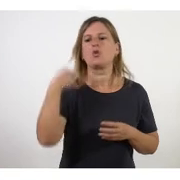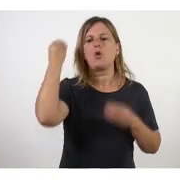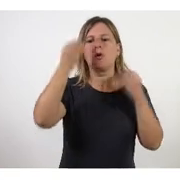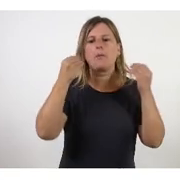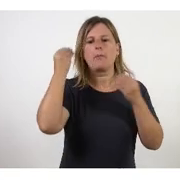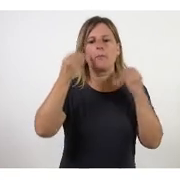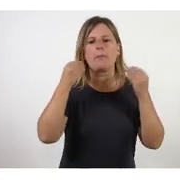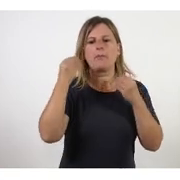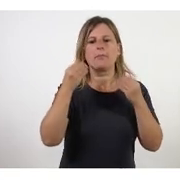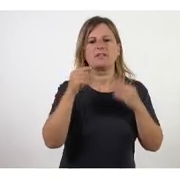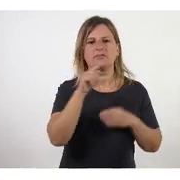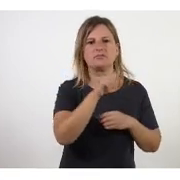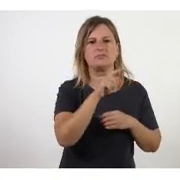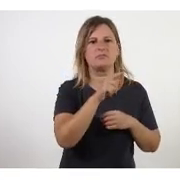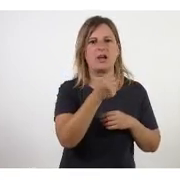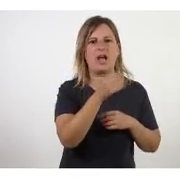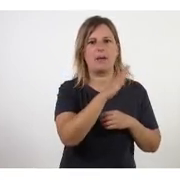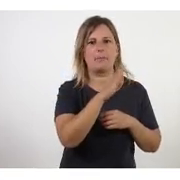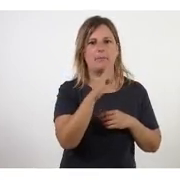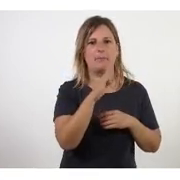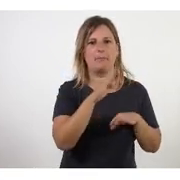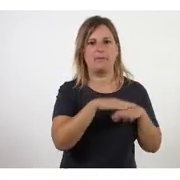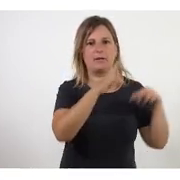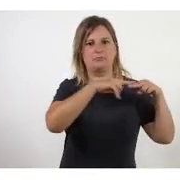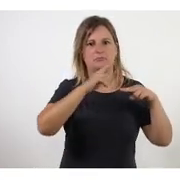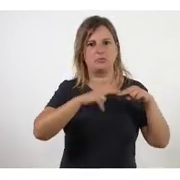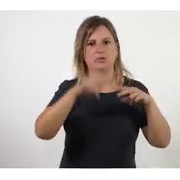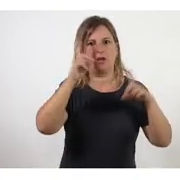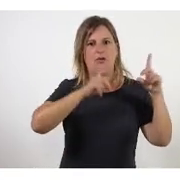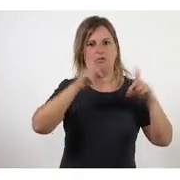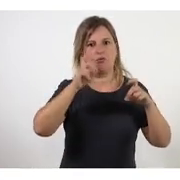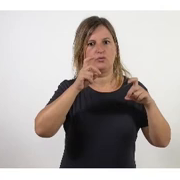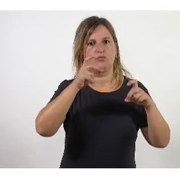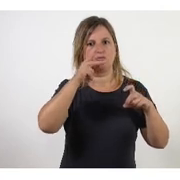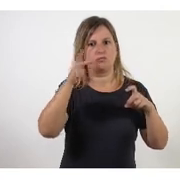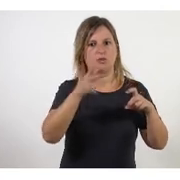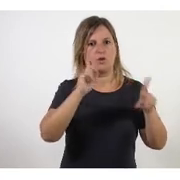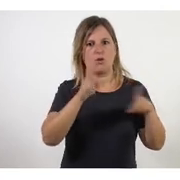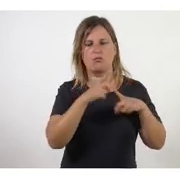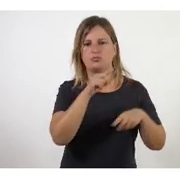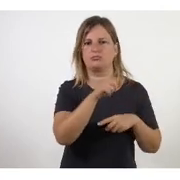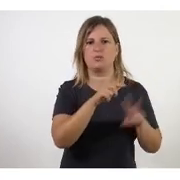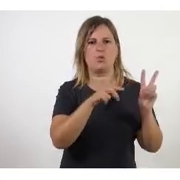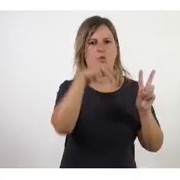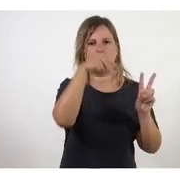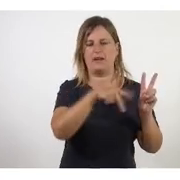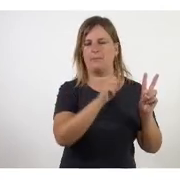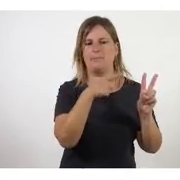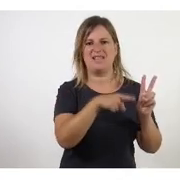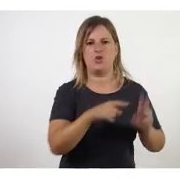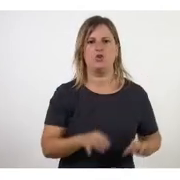aquesta app, si vols muntar vídeos amb fotos i text i música, aquesta, que hem vist avui, és l'app que millor et